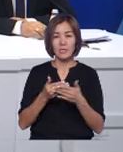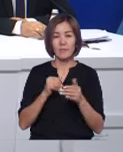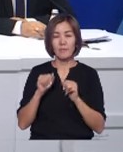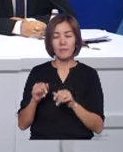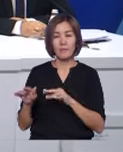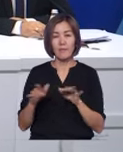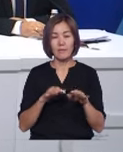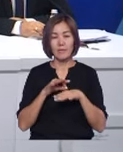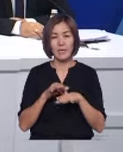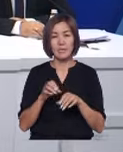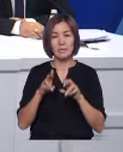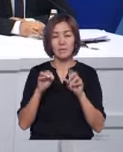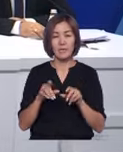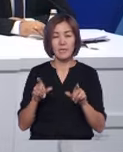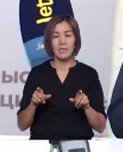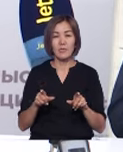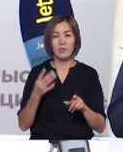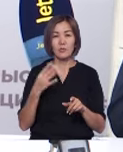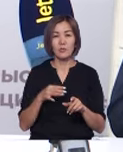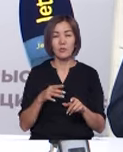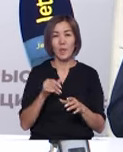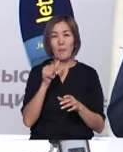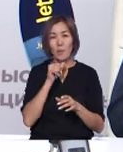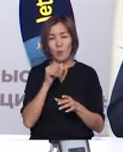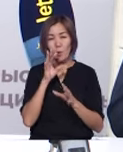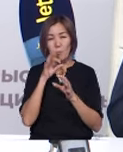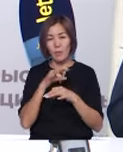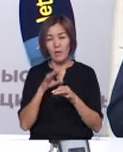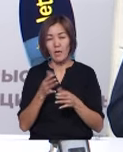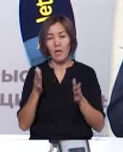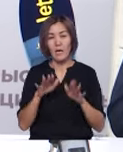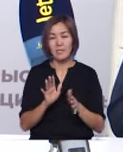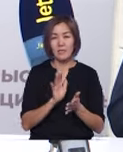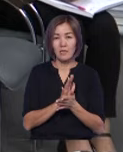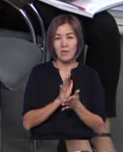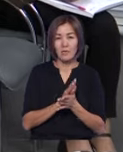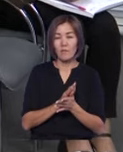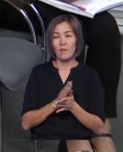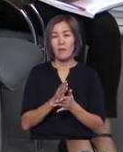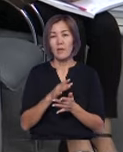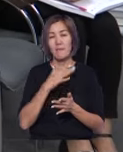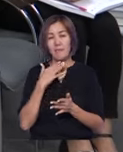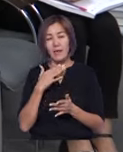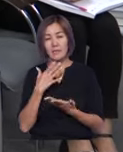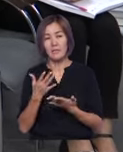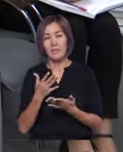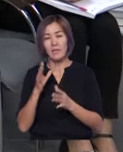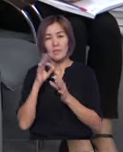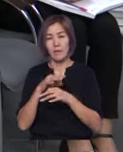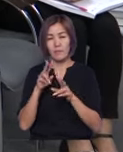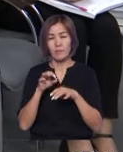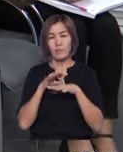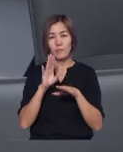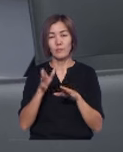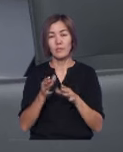профилактические мероприятия. Специалистами собраны 43 пробы. Кроме того, остатки кормов, почва, навоз и мясо подверглись лабораторным